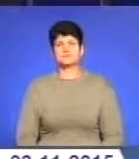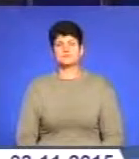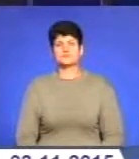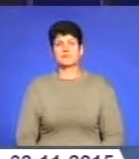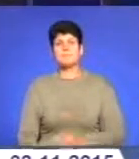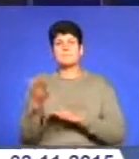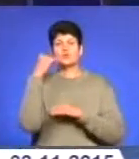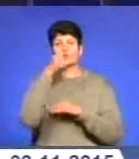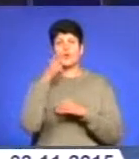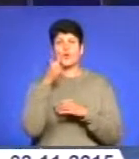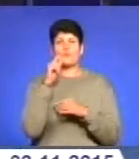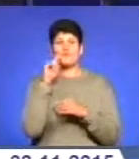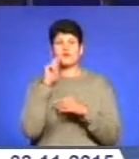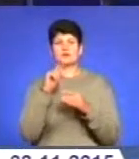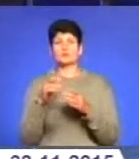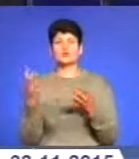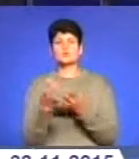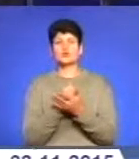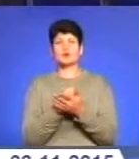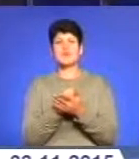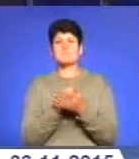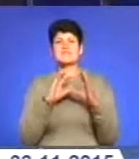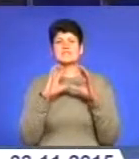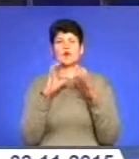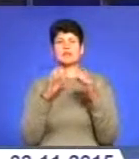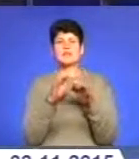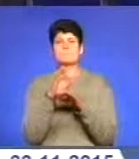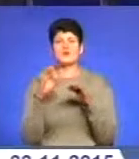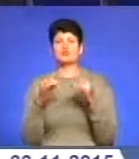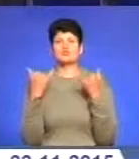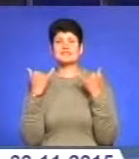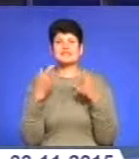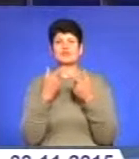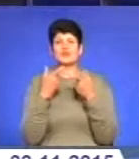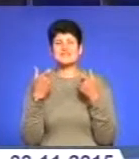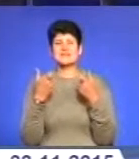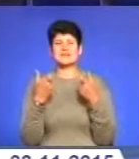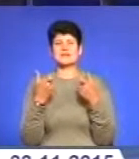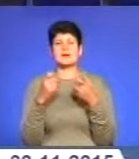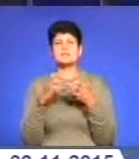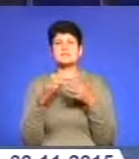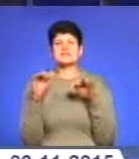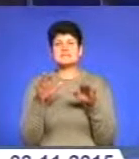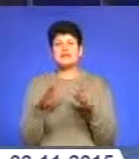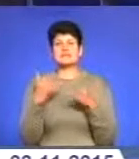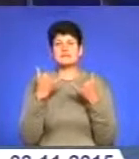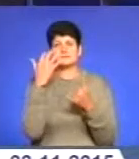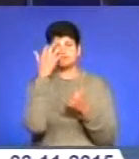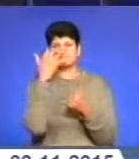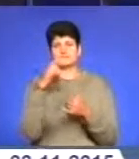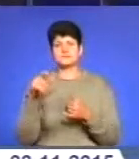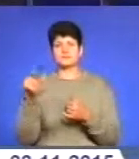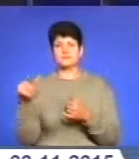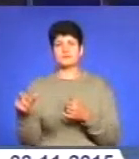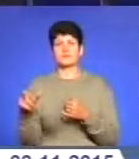Минулого року в Україні успішно стартував міжнародний проект сучасні інформаційні системи для українських користувачів з вадами зору, підтриманий академією СФЕФІ, що